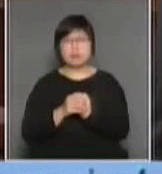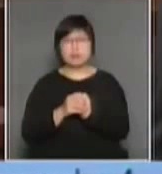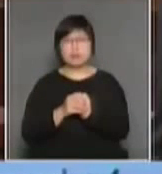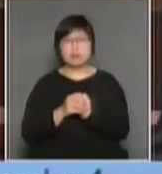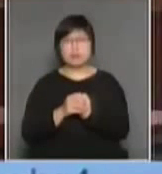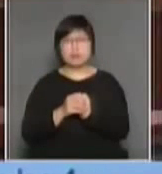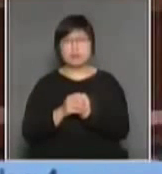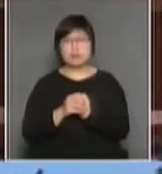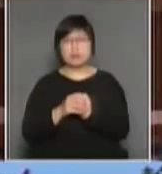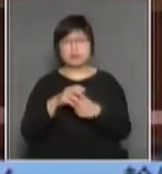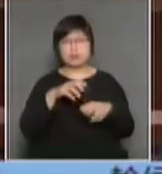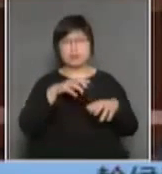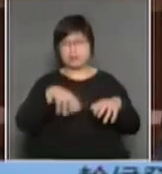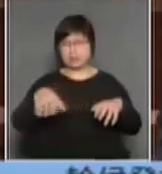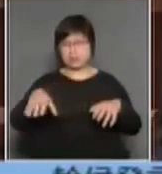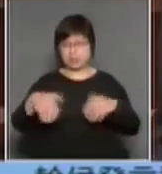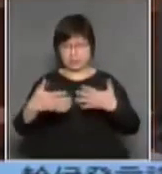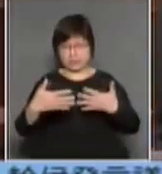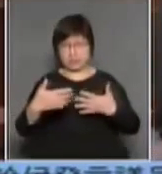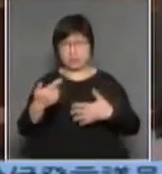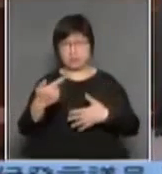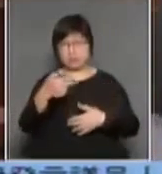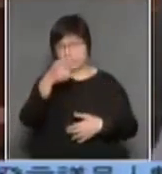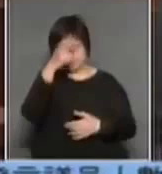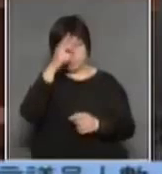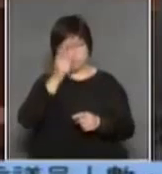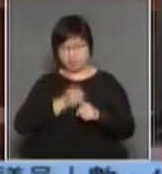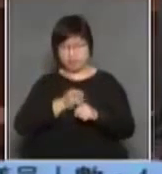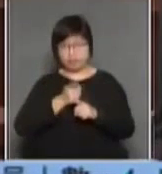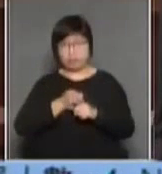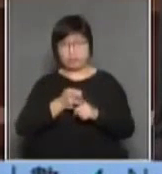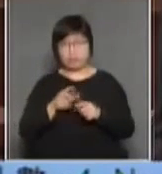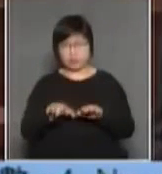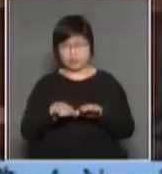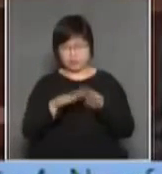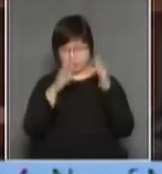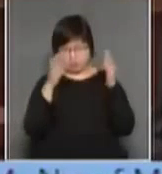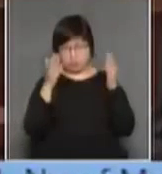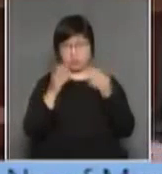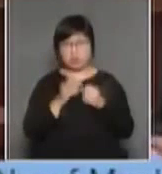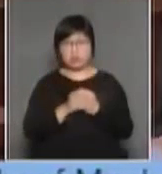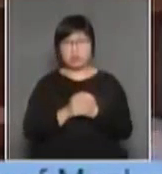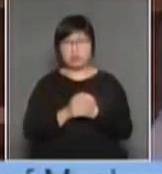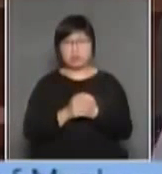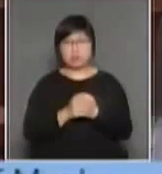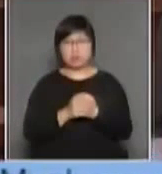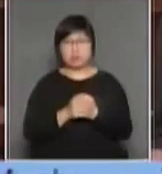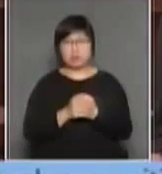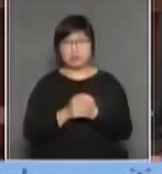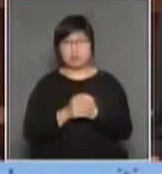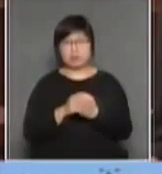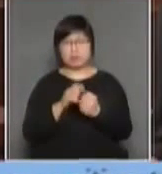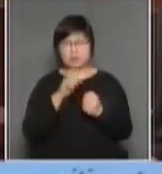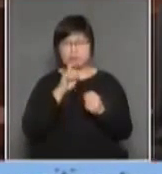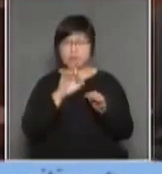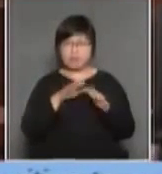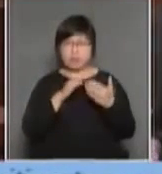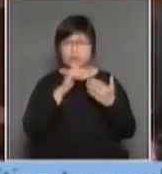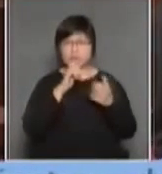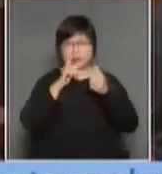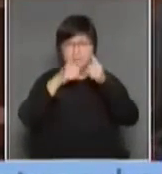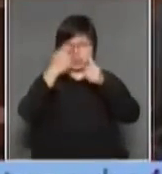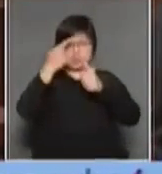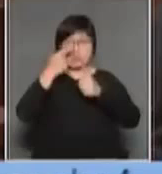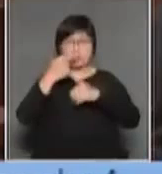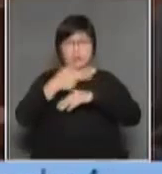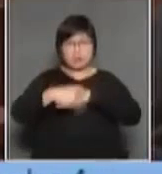地區的事務上面，政府的確是開始是有一個 做法，或者你可以說一個先導的做